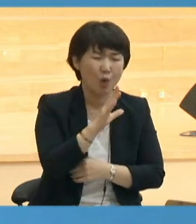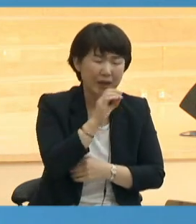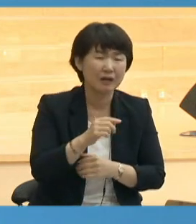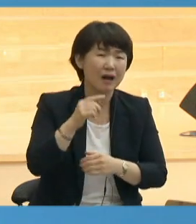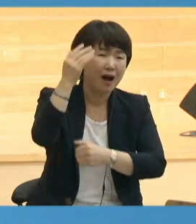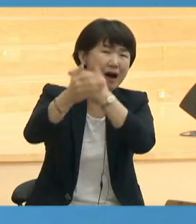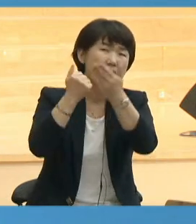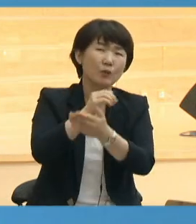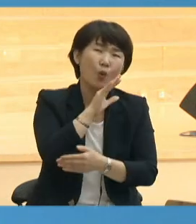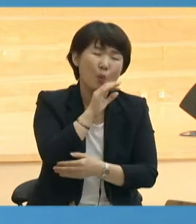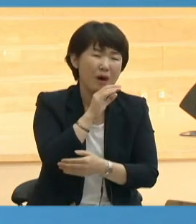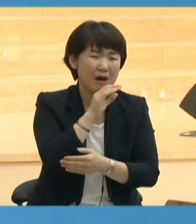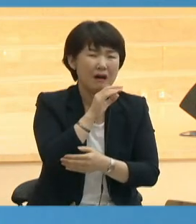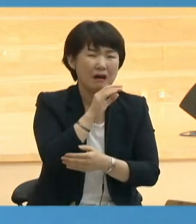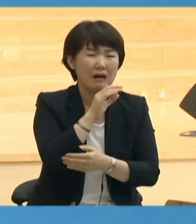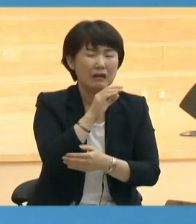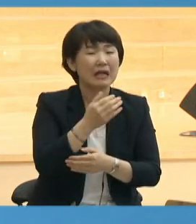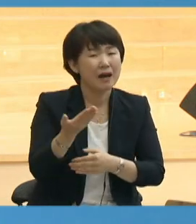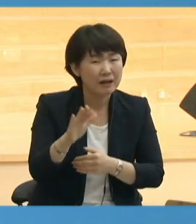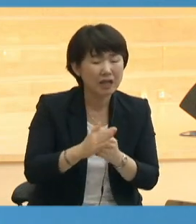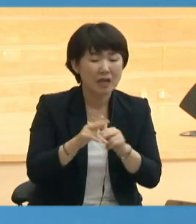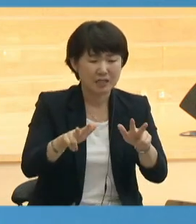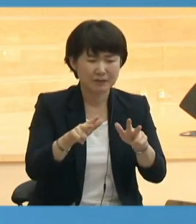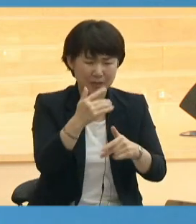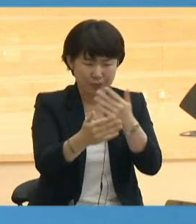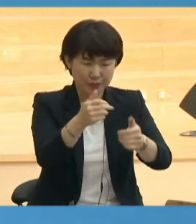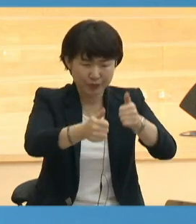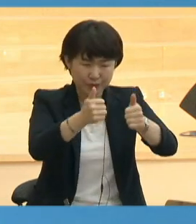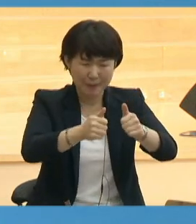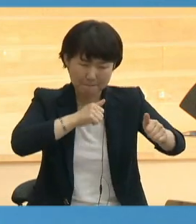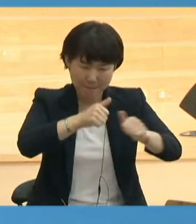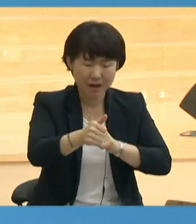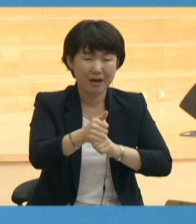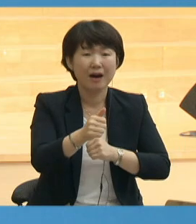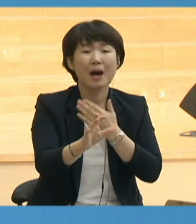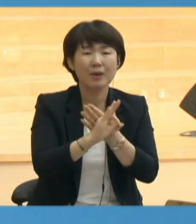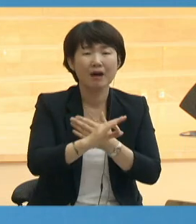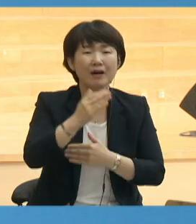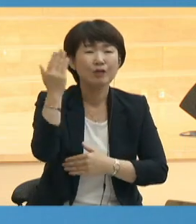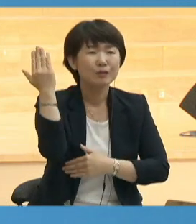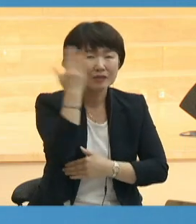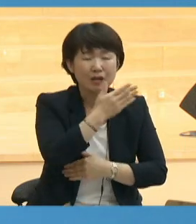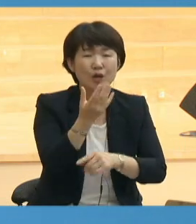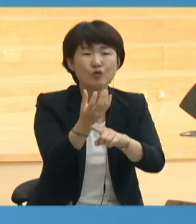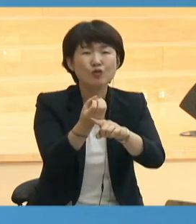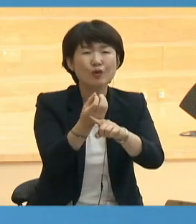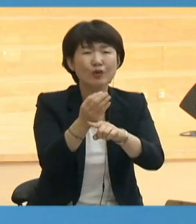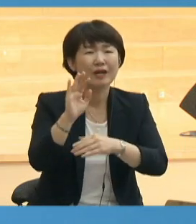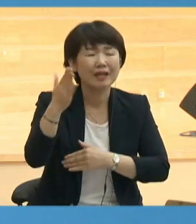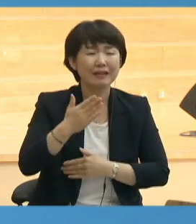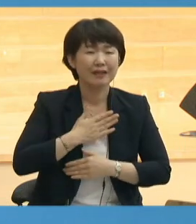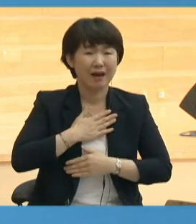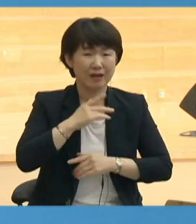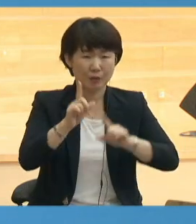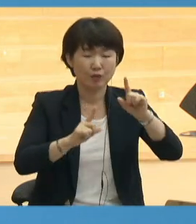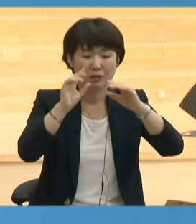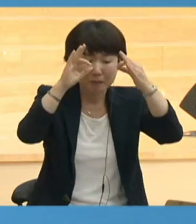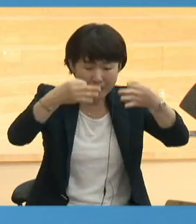까지 옴마 해야 돼 그런데 이 불 시험을 통과하면 점검 되어 나오는 나를 바라보면